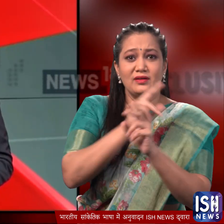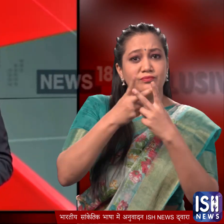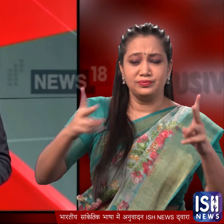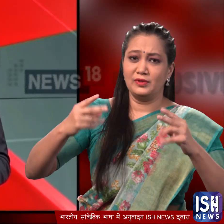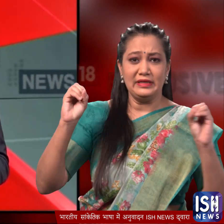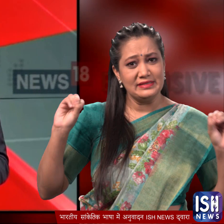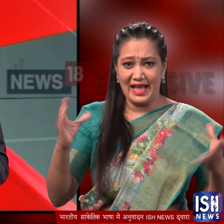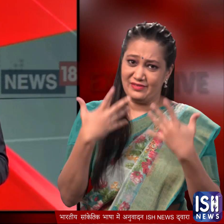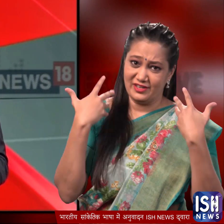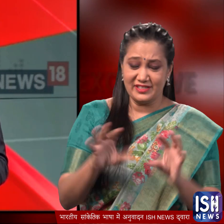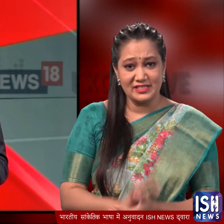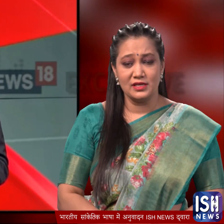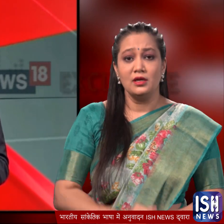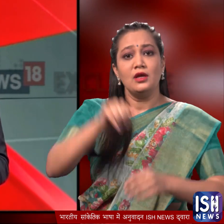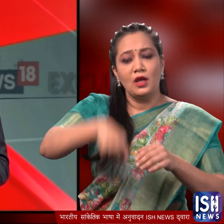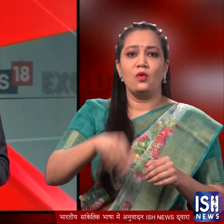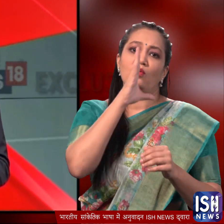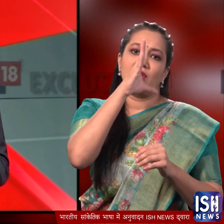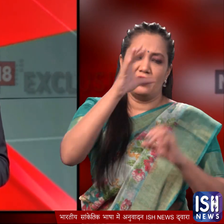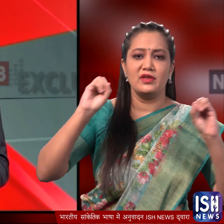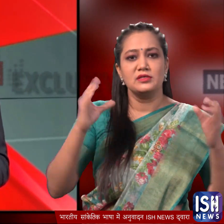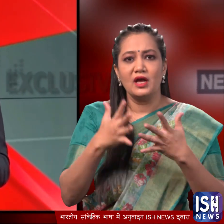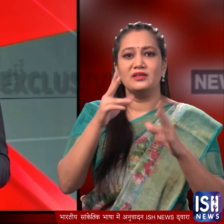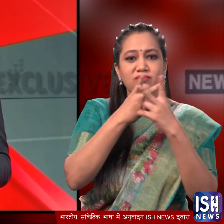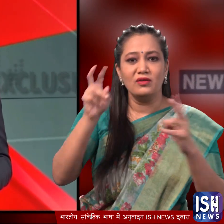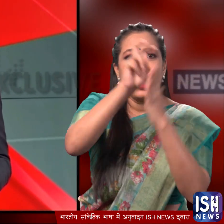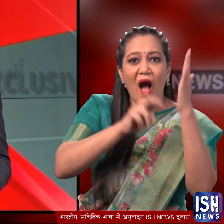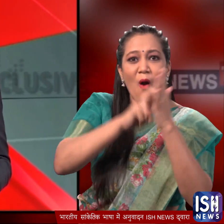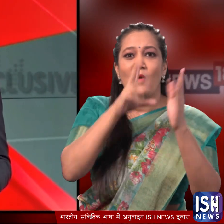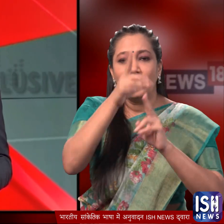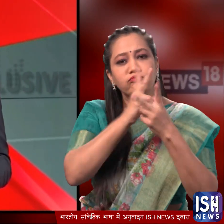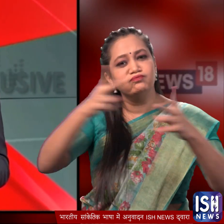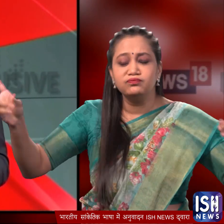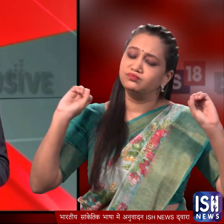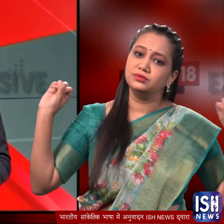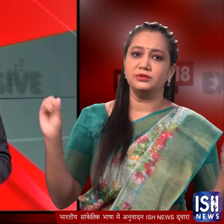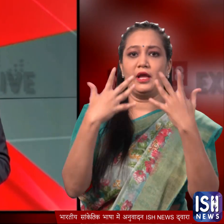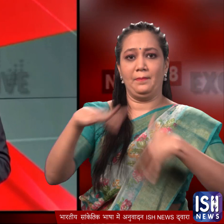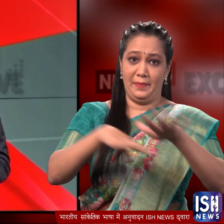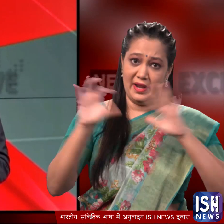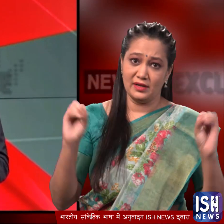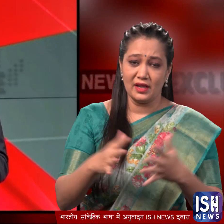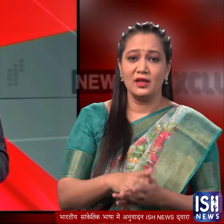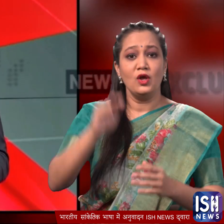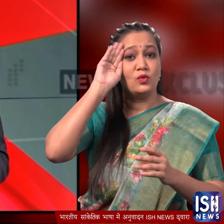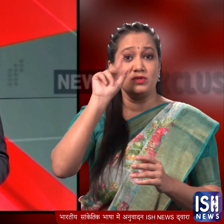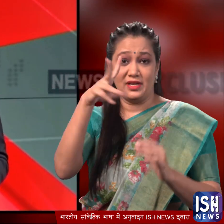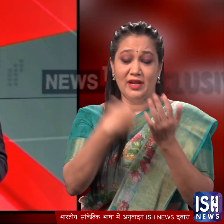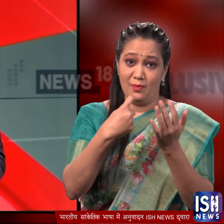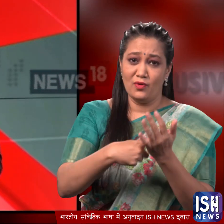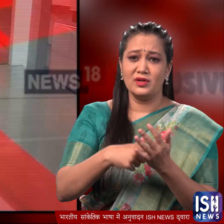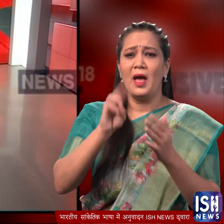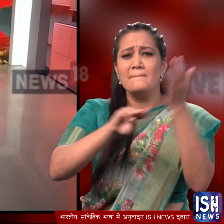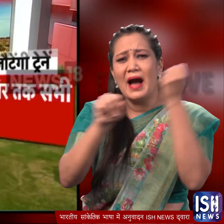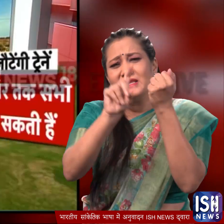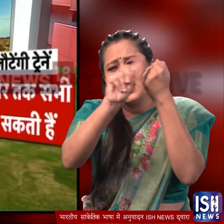लगाने के अभियान की शुरुआत होने के बाद अब रेलवे भी अपनी सभी यात्री ट्रेनों को शुरू करने की तैयारी में है। न्यूज़ 18 के चंदन जजवाड़े की रिपोर्ट